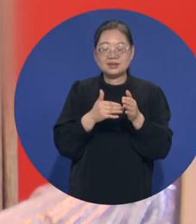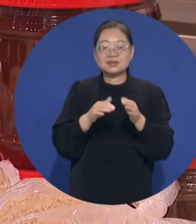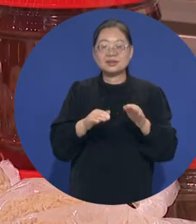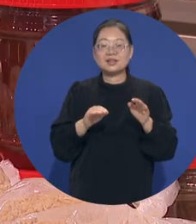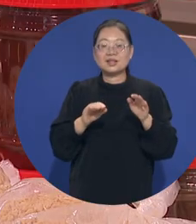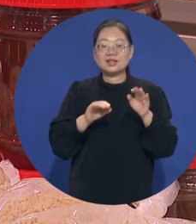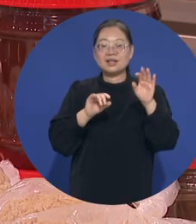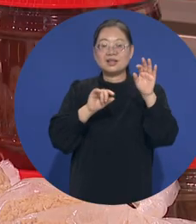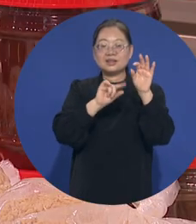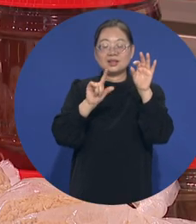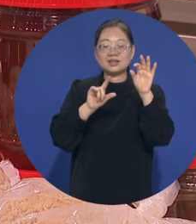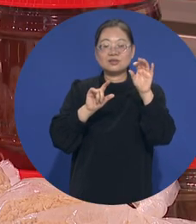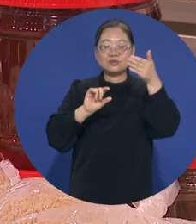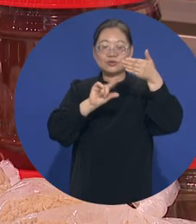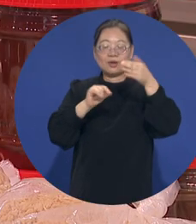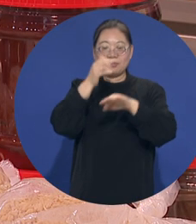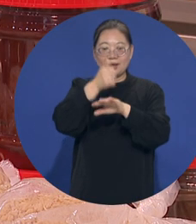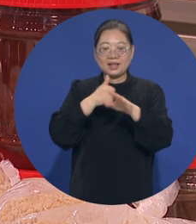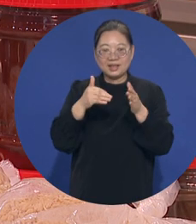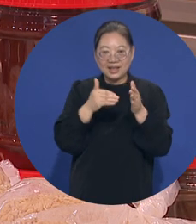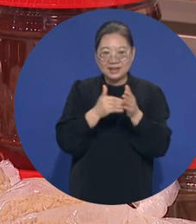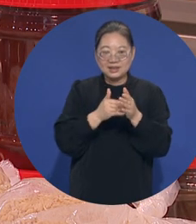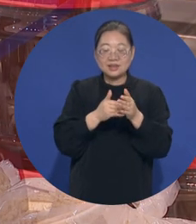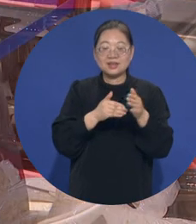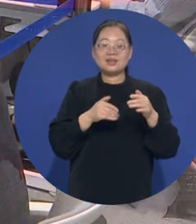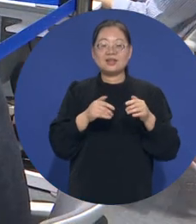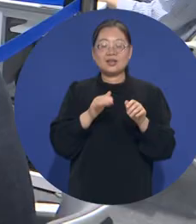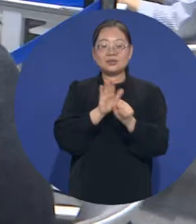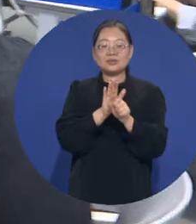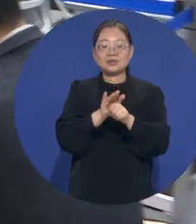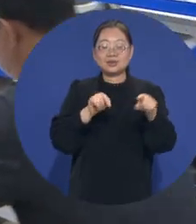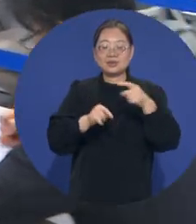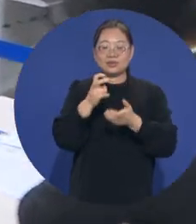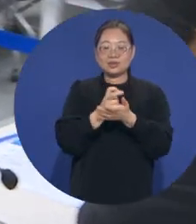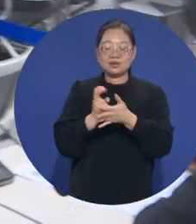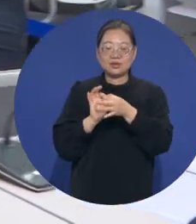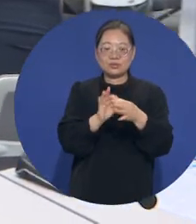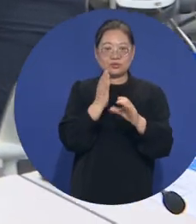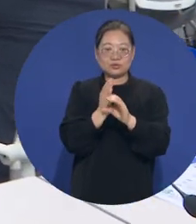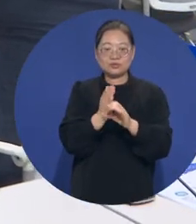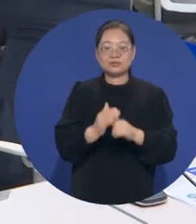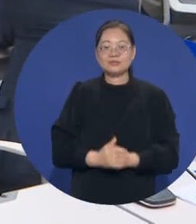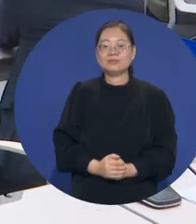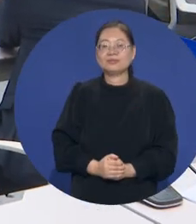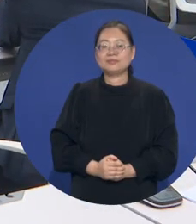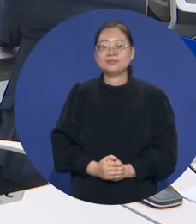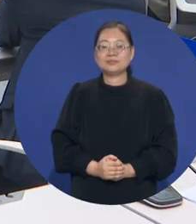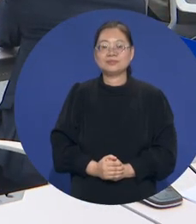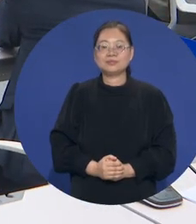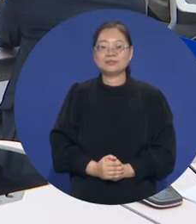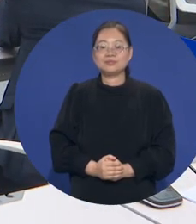줄여 소상공인 매출 확대를 유도하는 정책을 펼치고 있습니다. GTV 뉴스 최창순입니다.